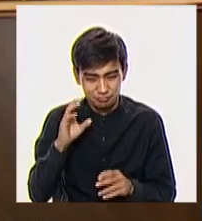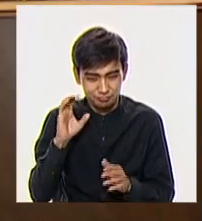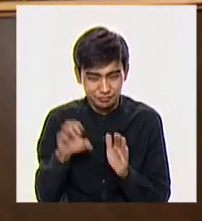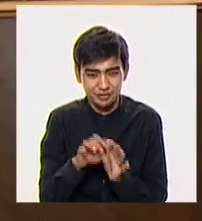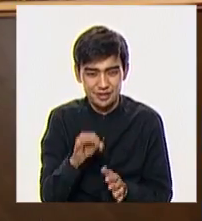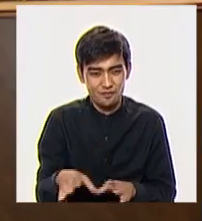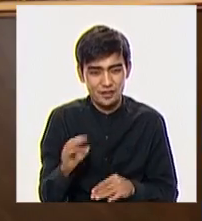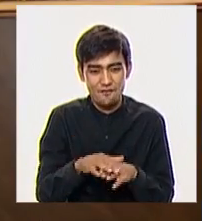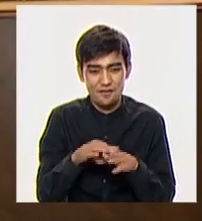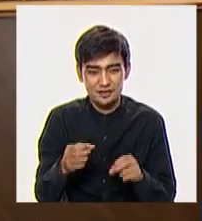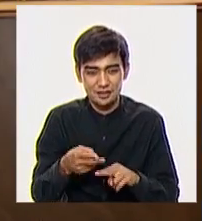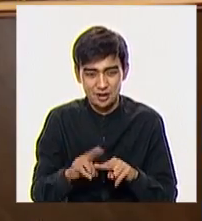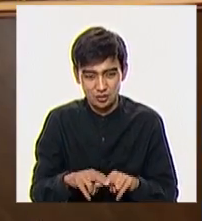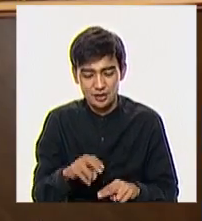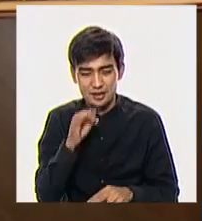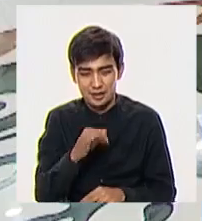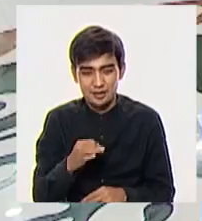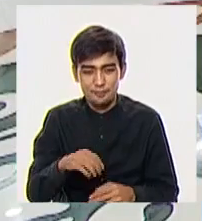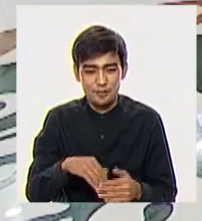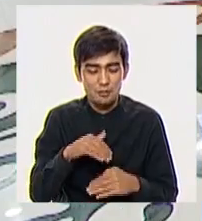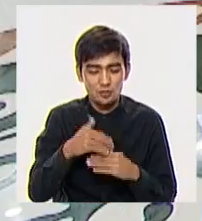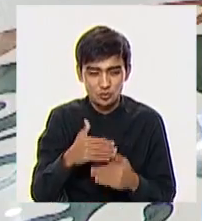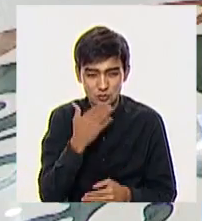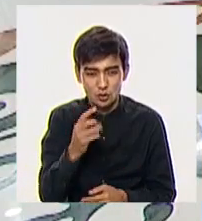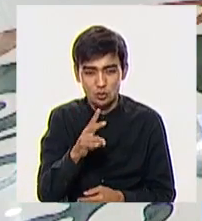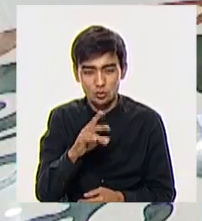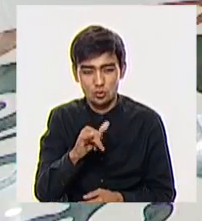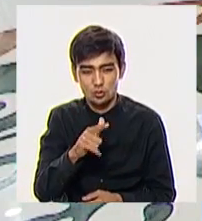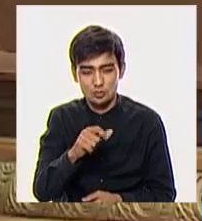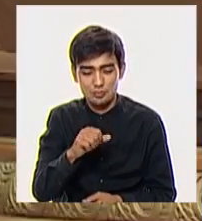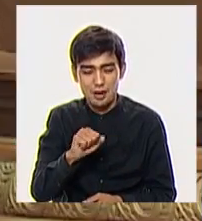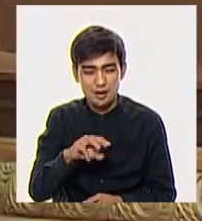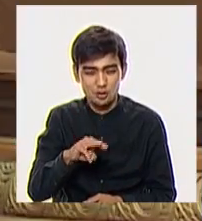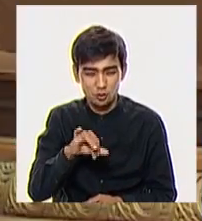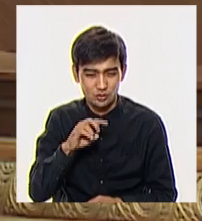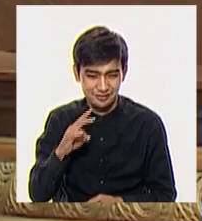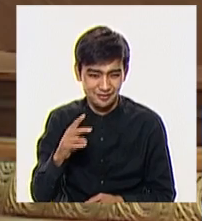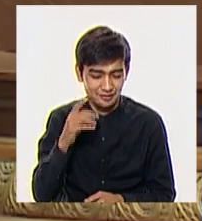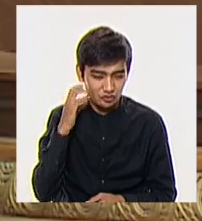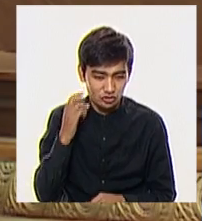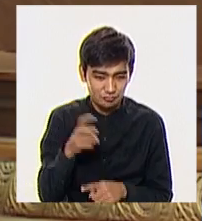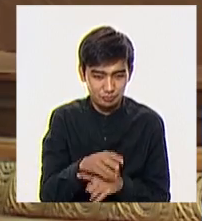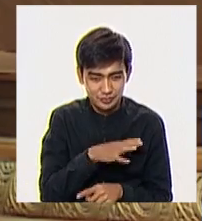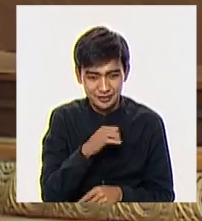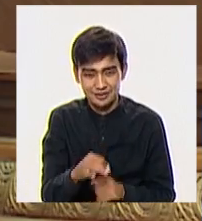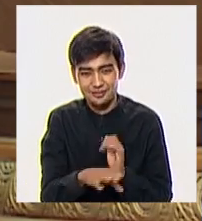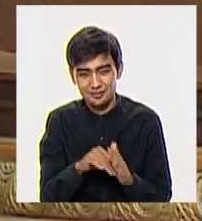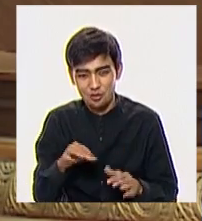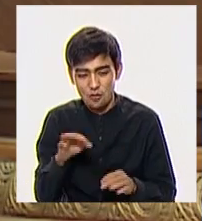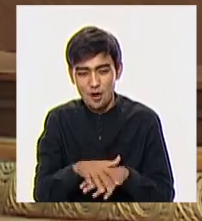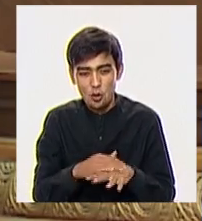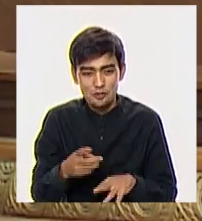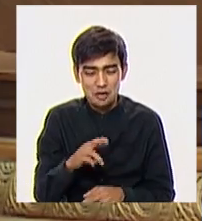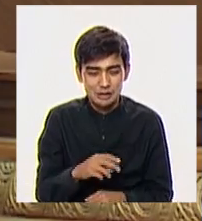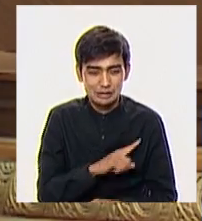тізгін ұстаған шенеуніктер тайлы тұяғымен қалмай Нығматулин тыңдауға келді. Мәжіліс депутаттары расымен халық үшін қатты жұмыс